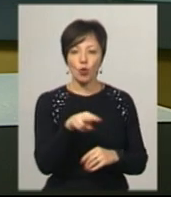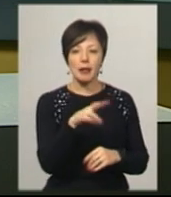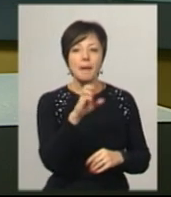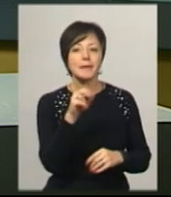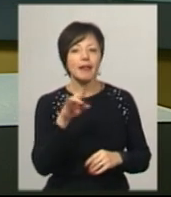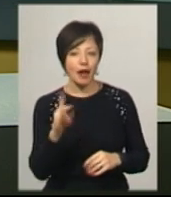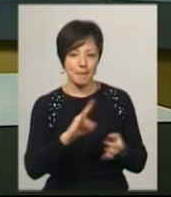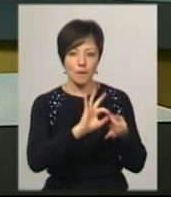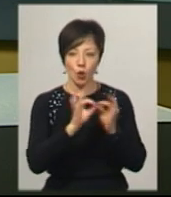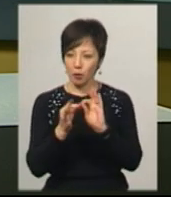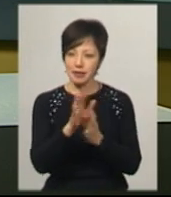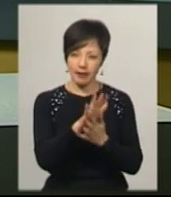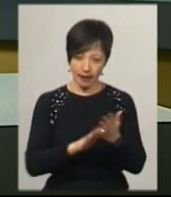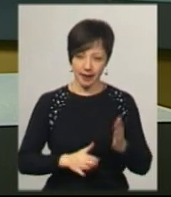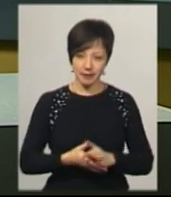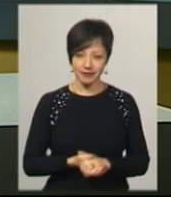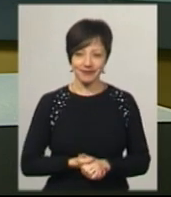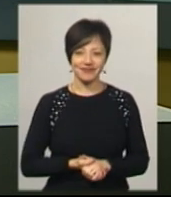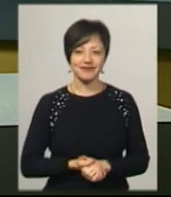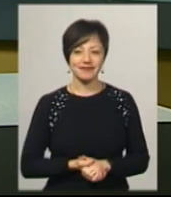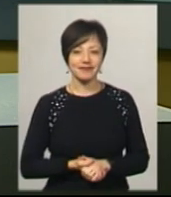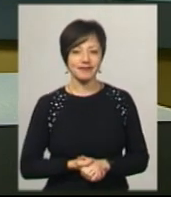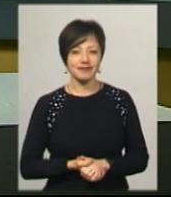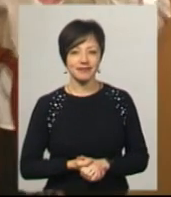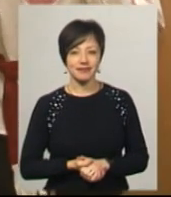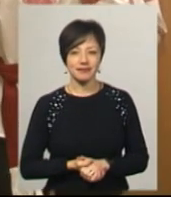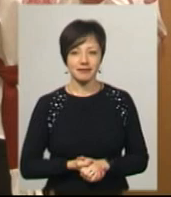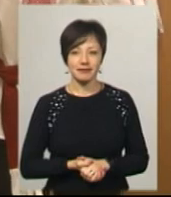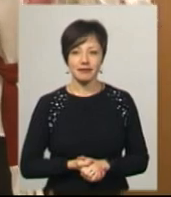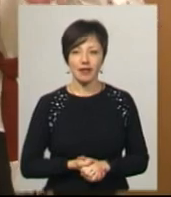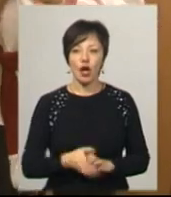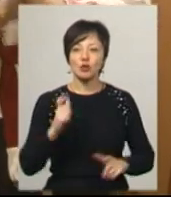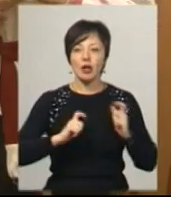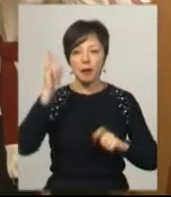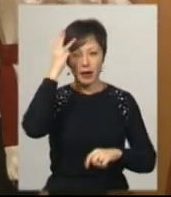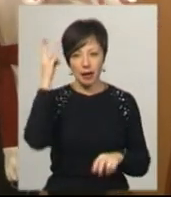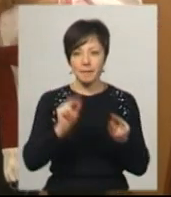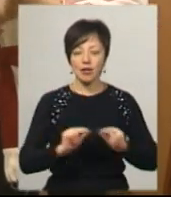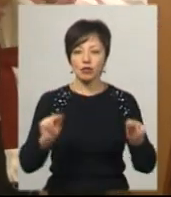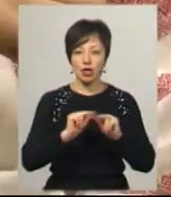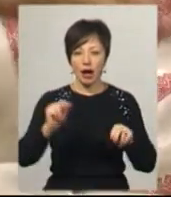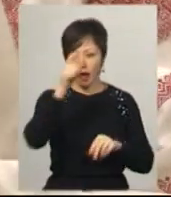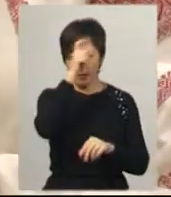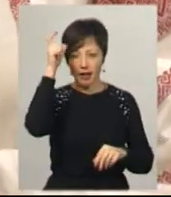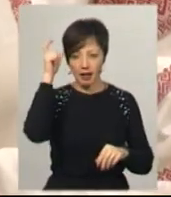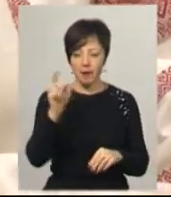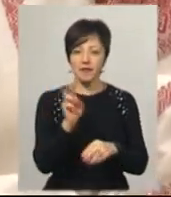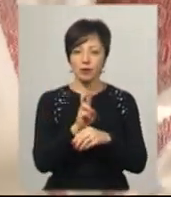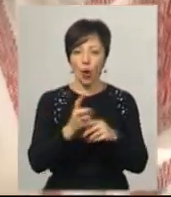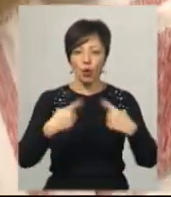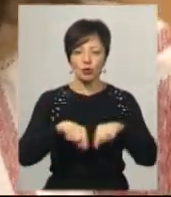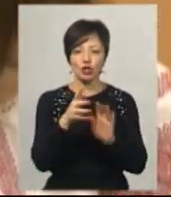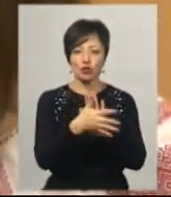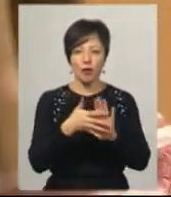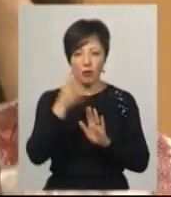Білик. Подробиці далі у сюжеті Анастасії Збродової. Студенти Хмельницької гуманітарно-педагогічної академії відвідують гурток